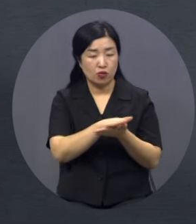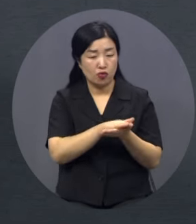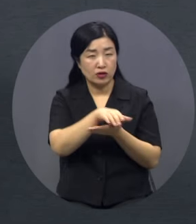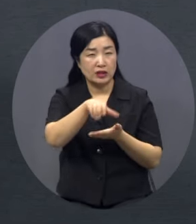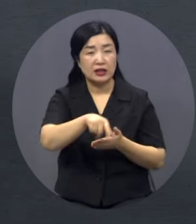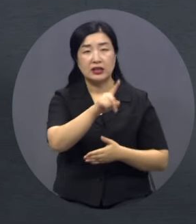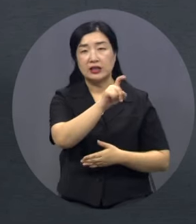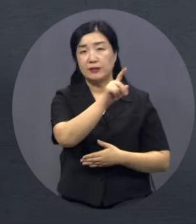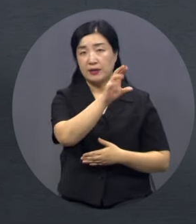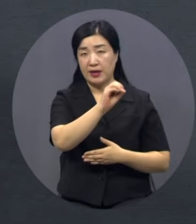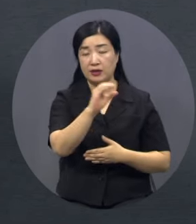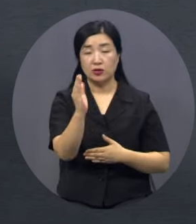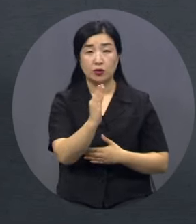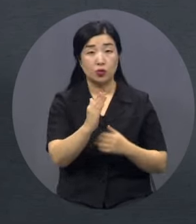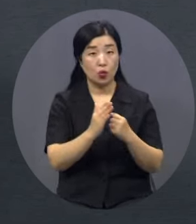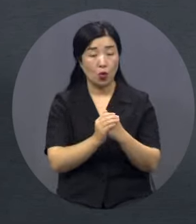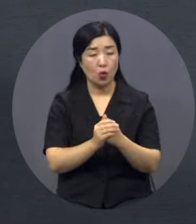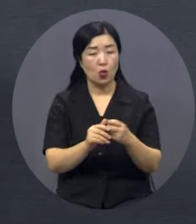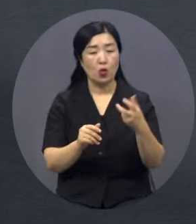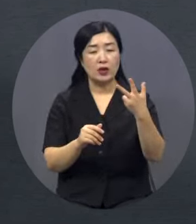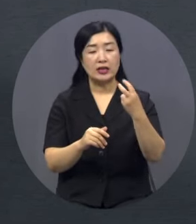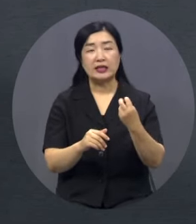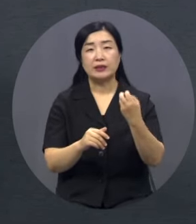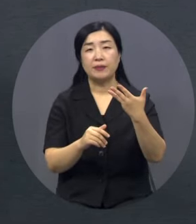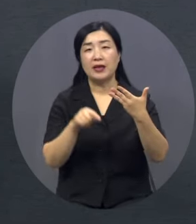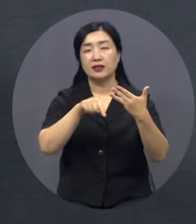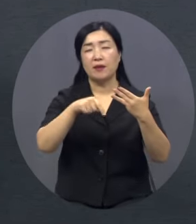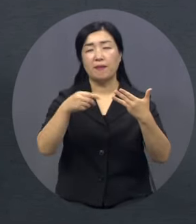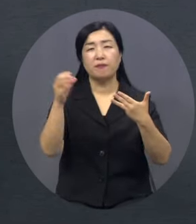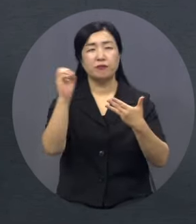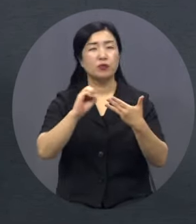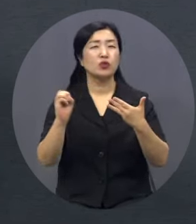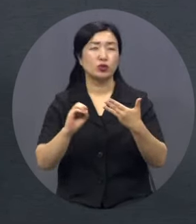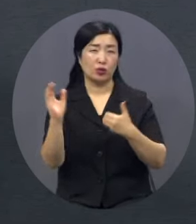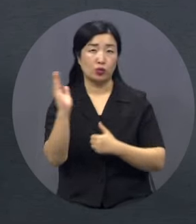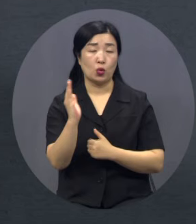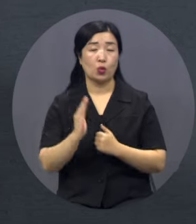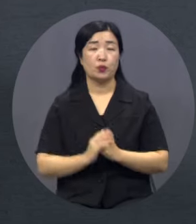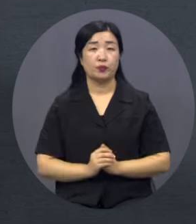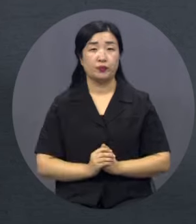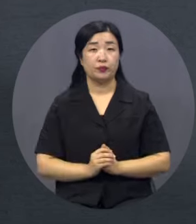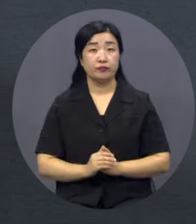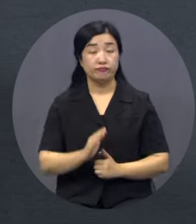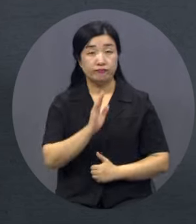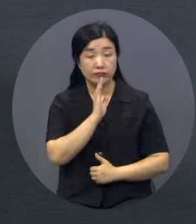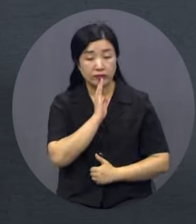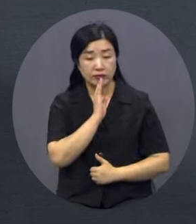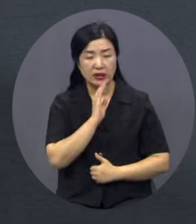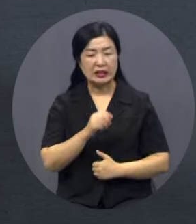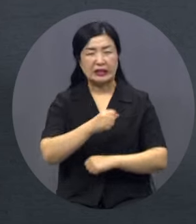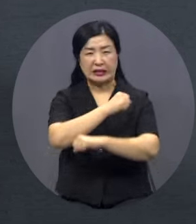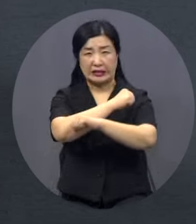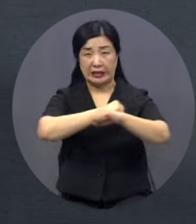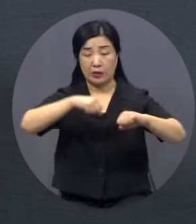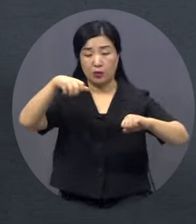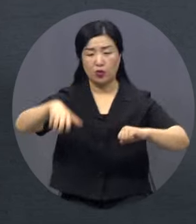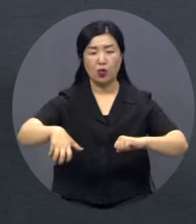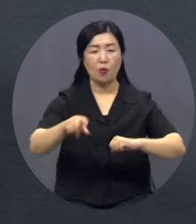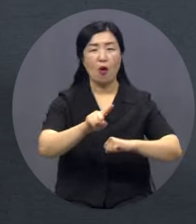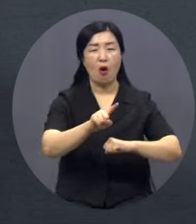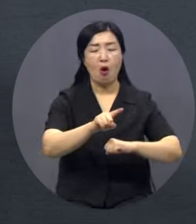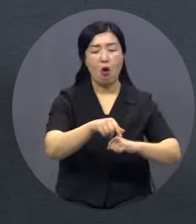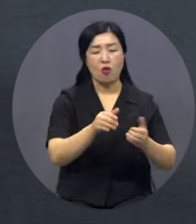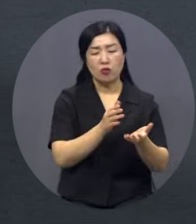11만 9,000m 28.8% 쳤습니다 사실상 대규모 숙박 단지를 건설하는